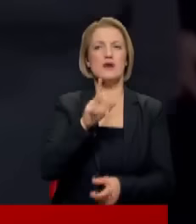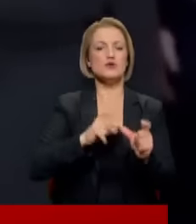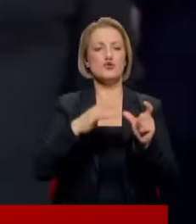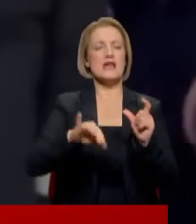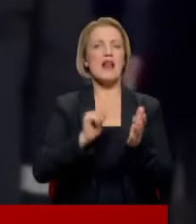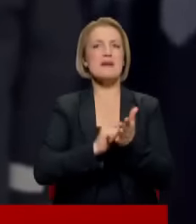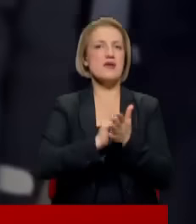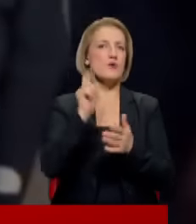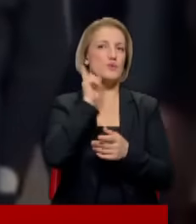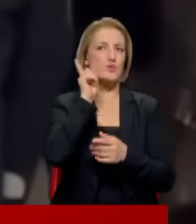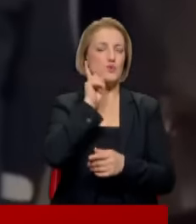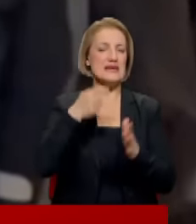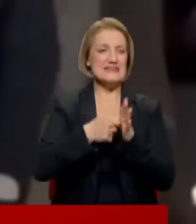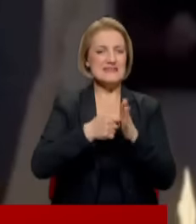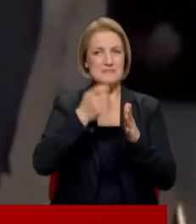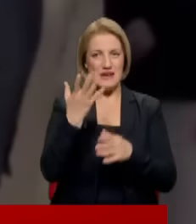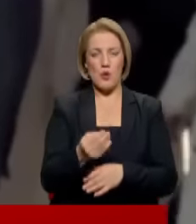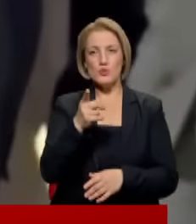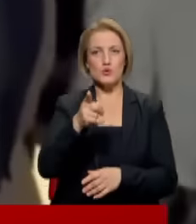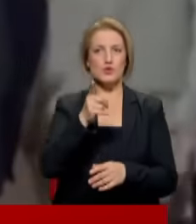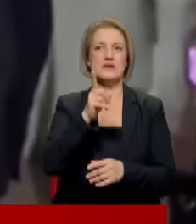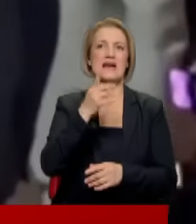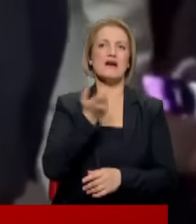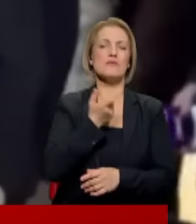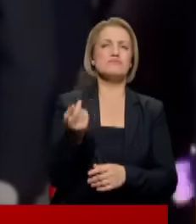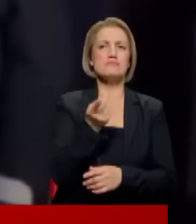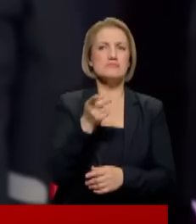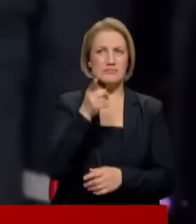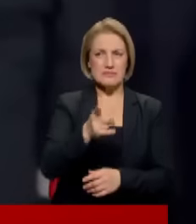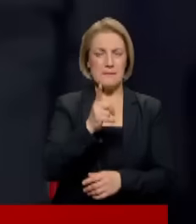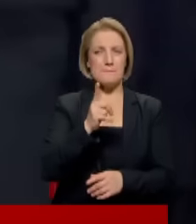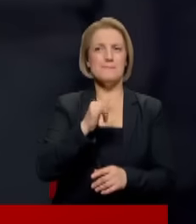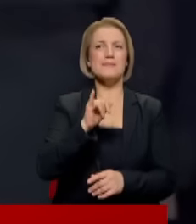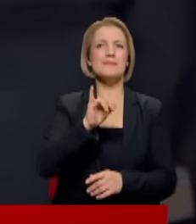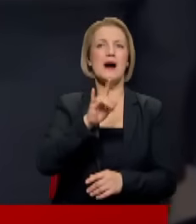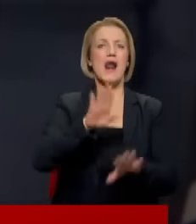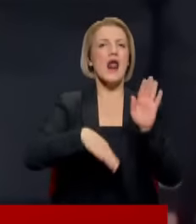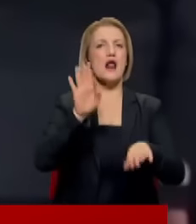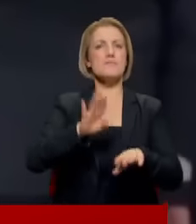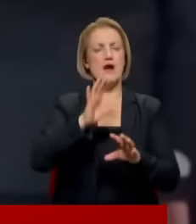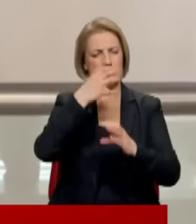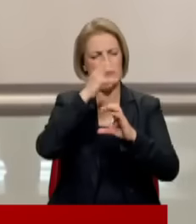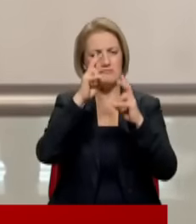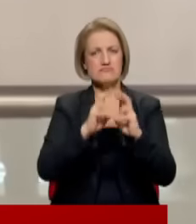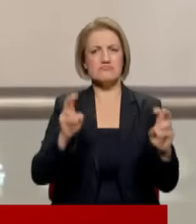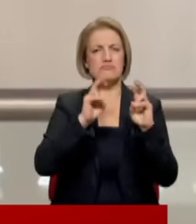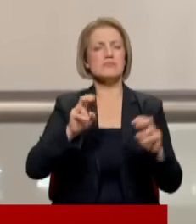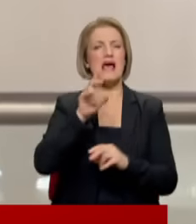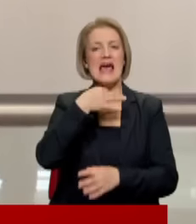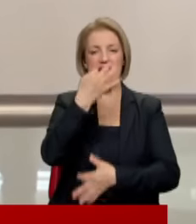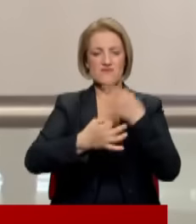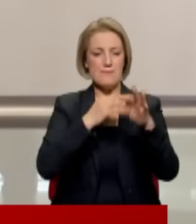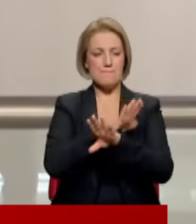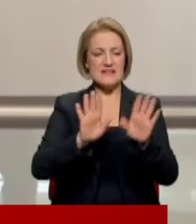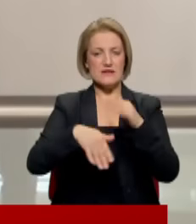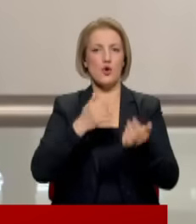medya fenomenlerinin ünlü isimlerin yer aldığı iddia edilen yasa dışı bahis reklamları mercek altında tüm şüpheliler için ifadeleri alındıktan